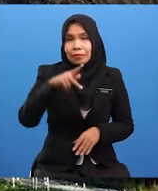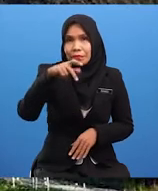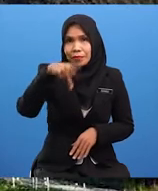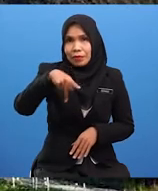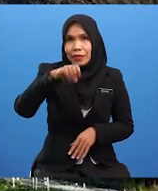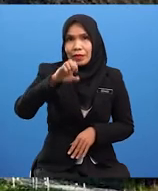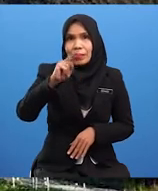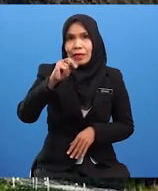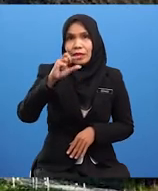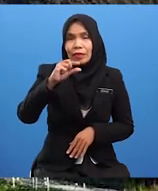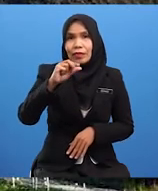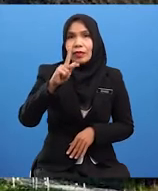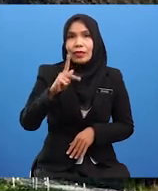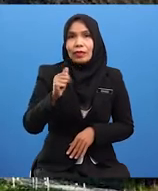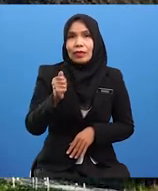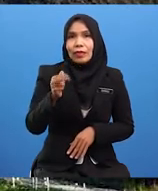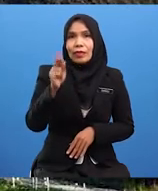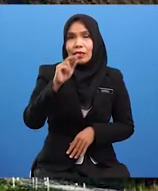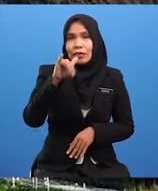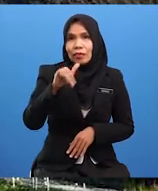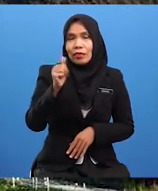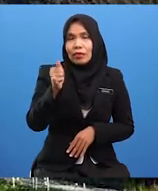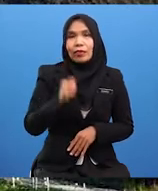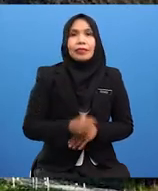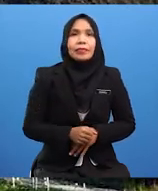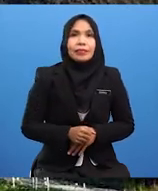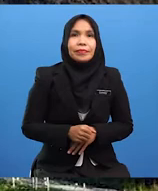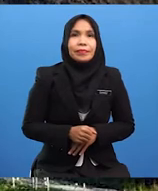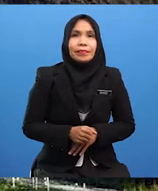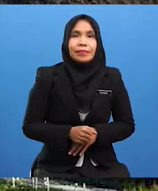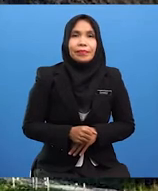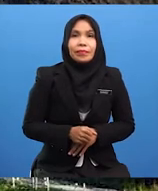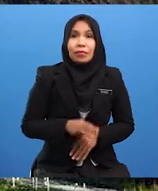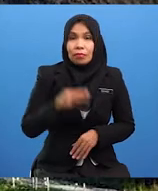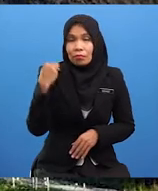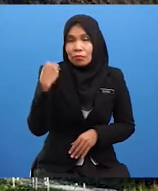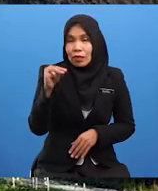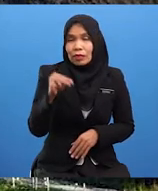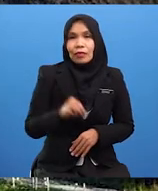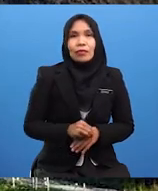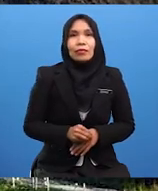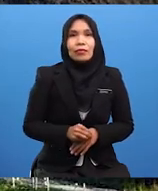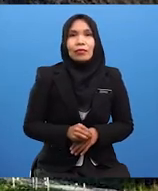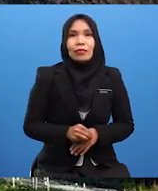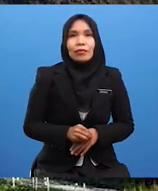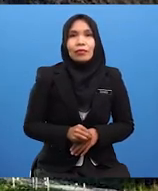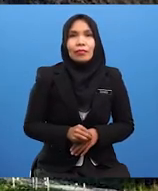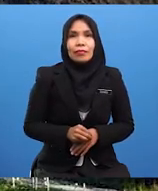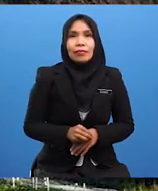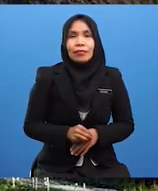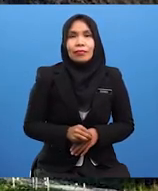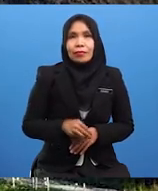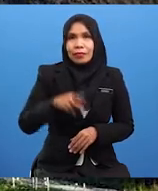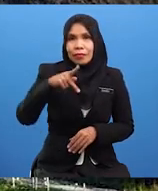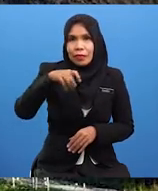Mereka inilah golongan pengkarya yang memperjuangkan seni